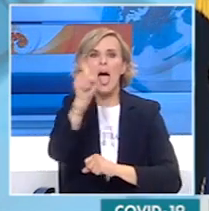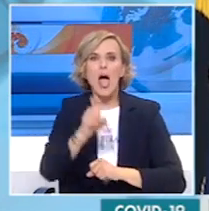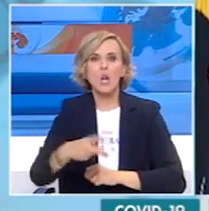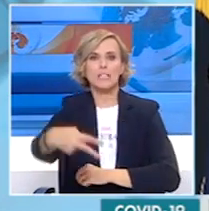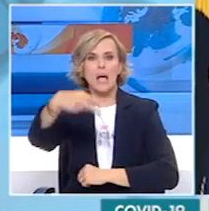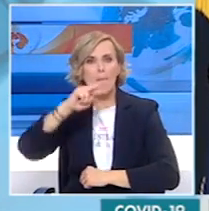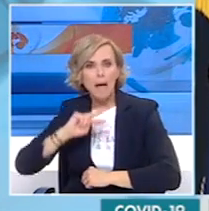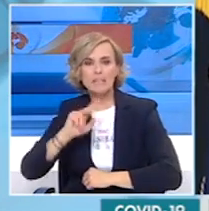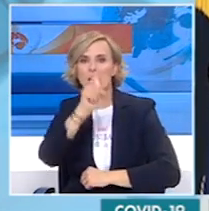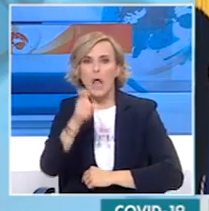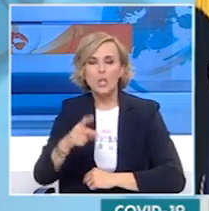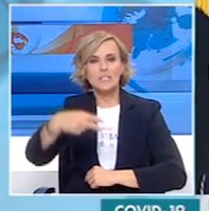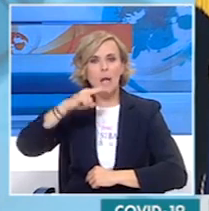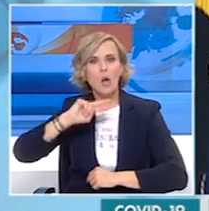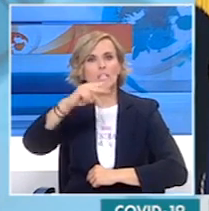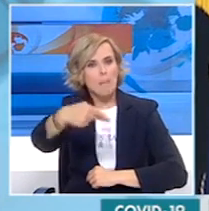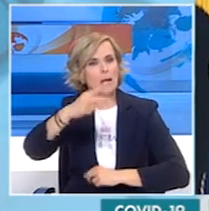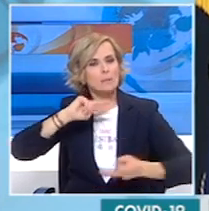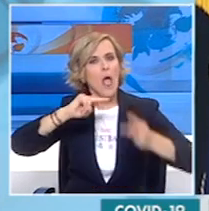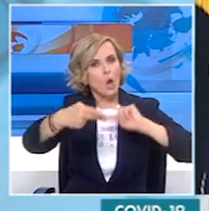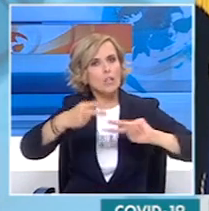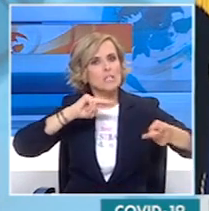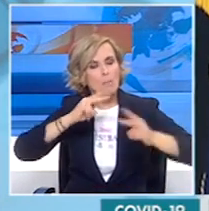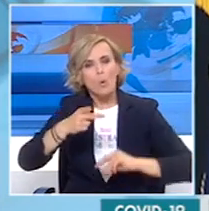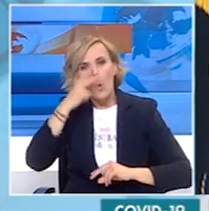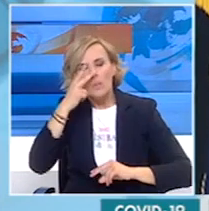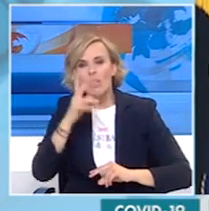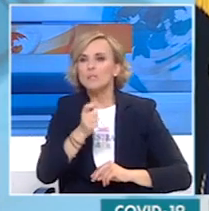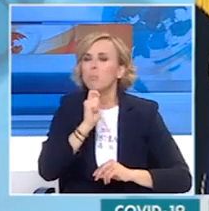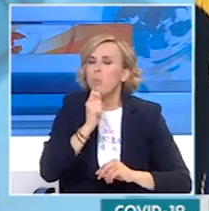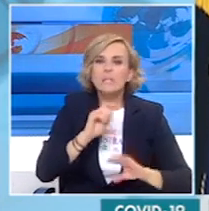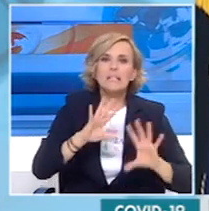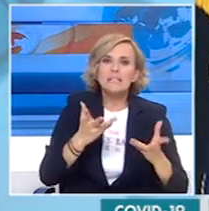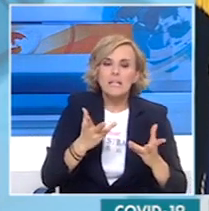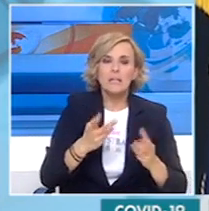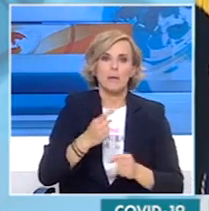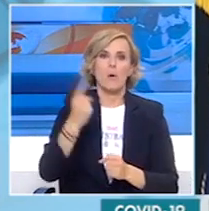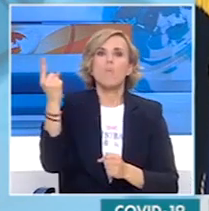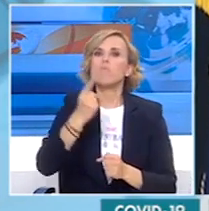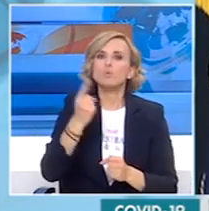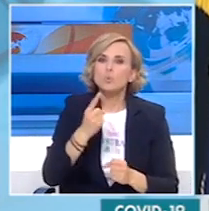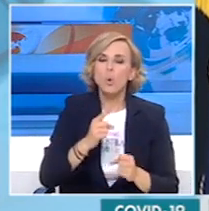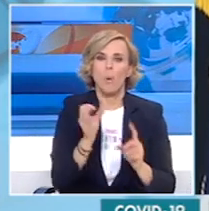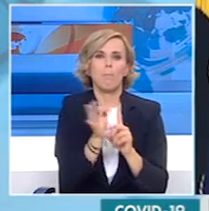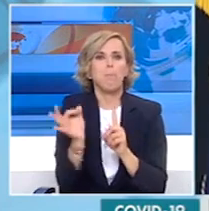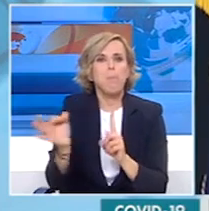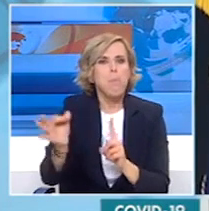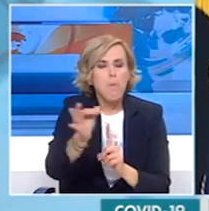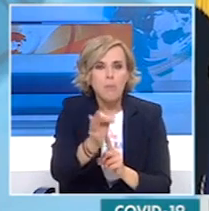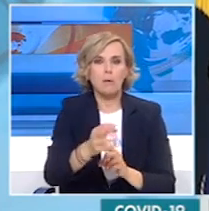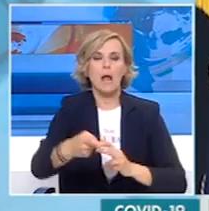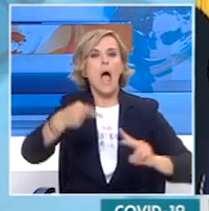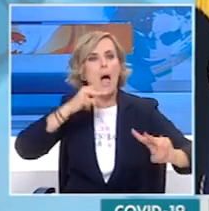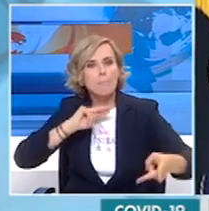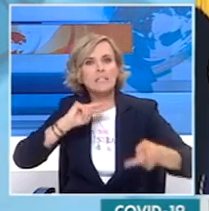που παρέχουν εξηγήσεις για κάθε βασική πολιτική, στατιστική απεικόνηση των κρουσμάτων,